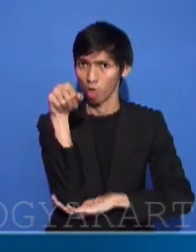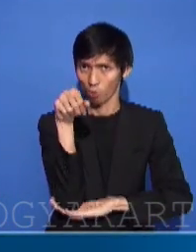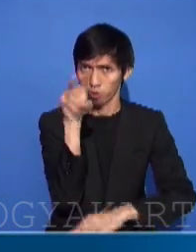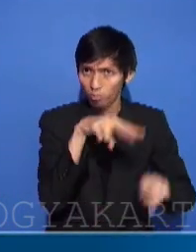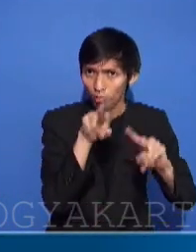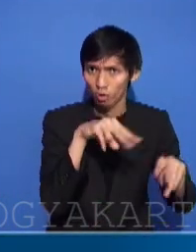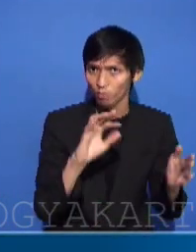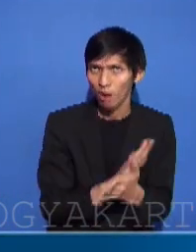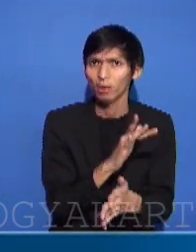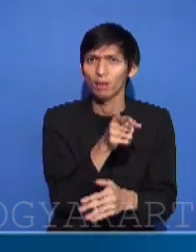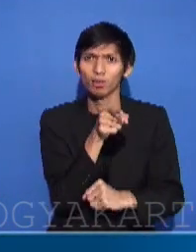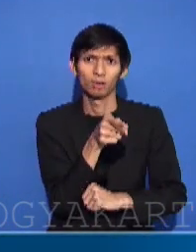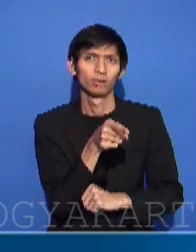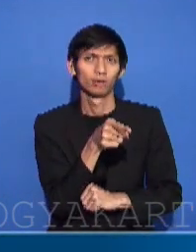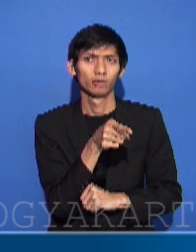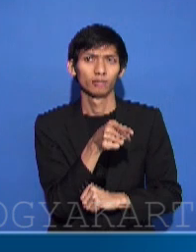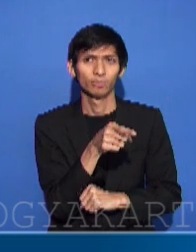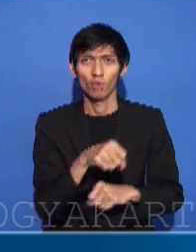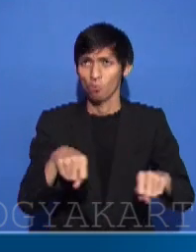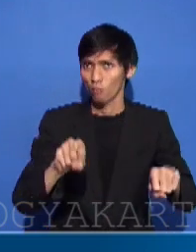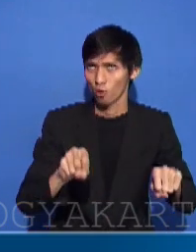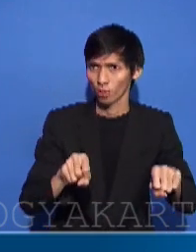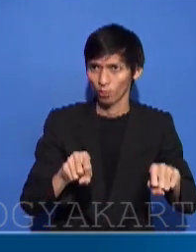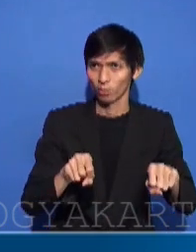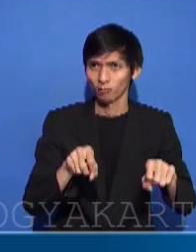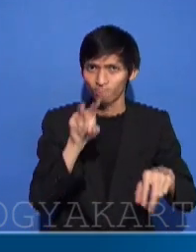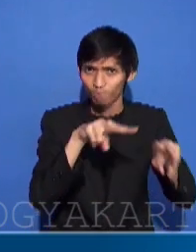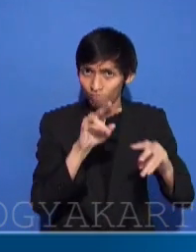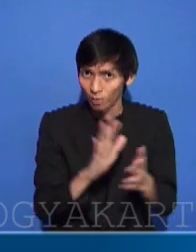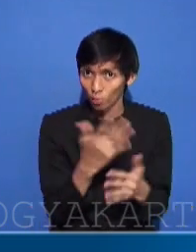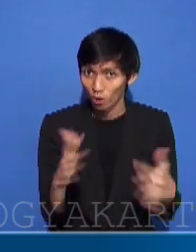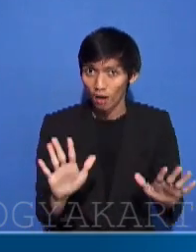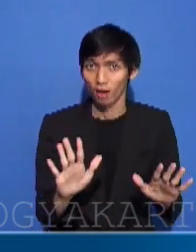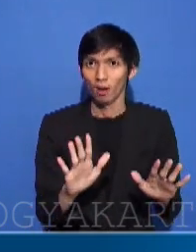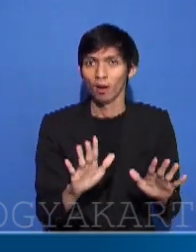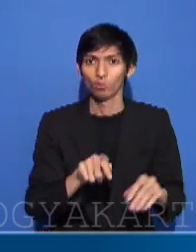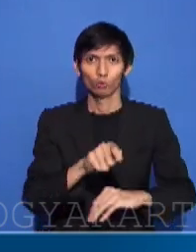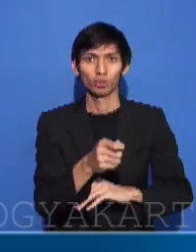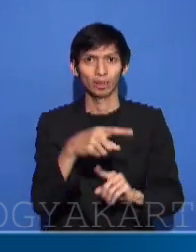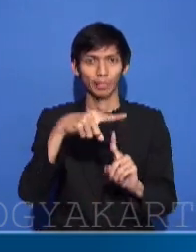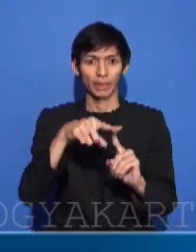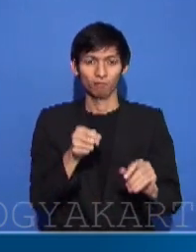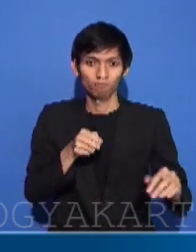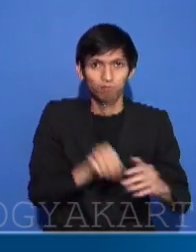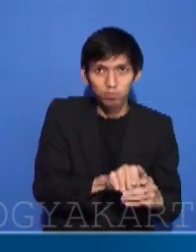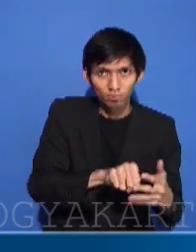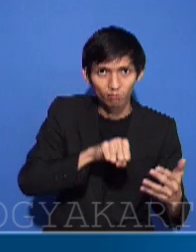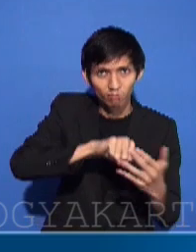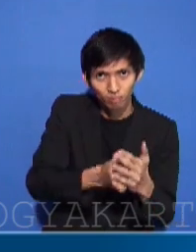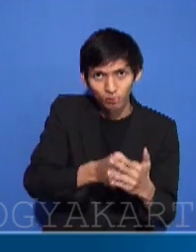peluang terhadap kendaraan yang ada, kemudian mereka menggunakan kunci T, kemudian mendorong dan membawa